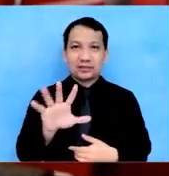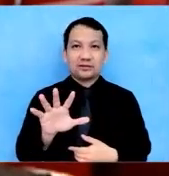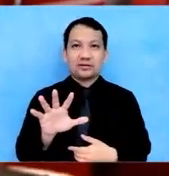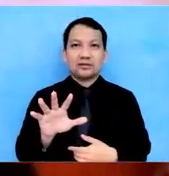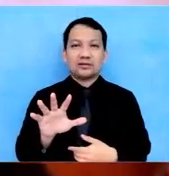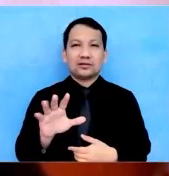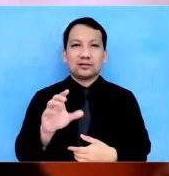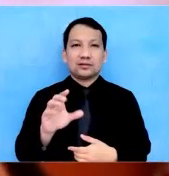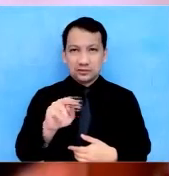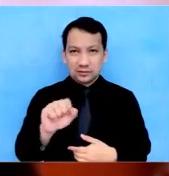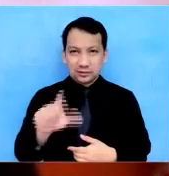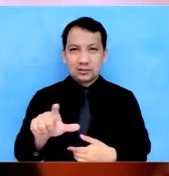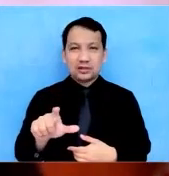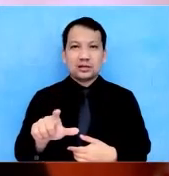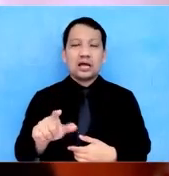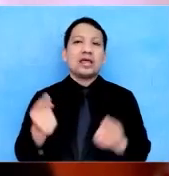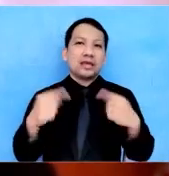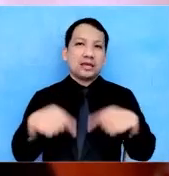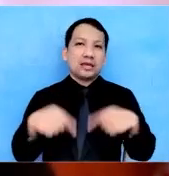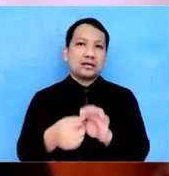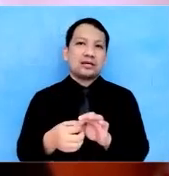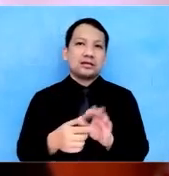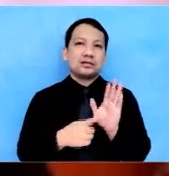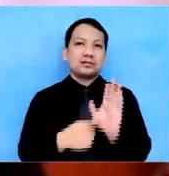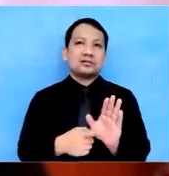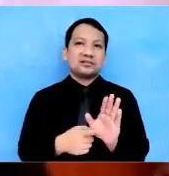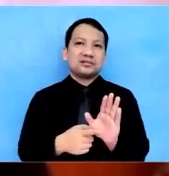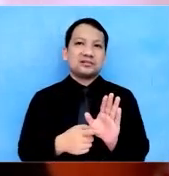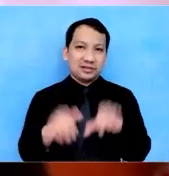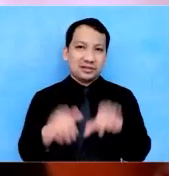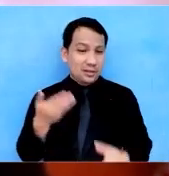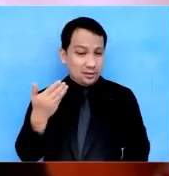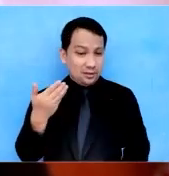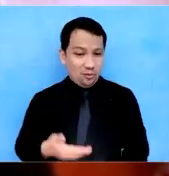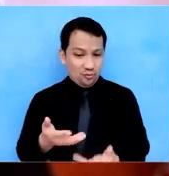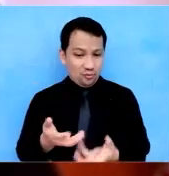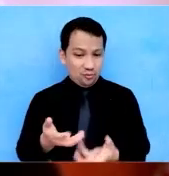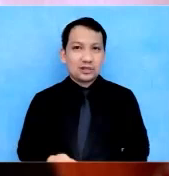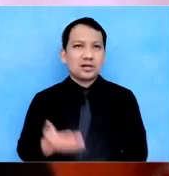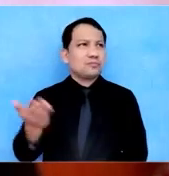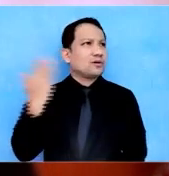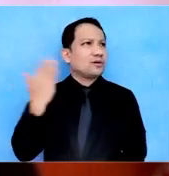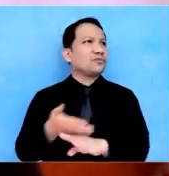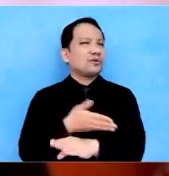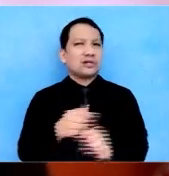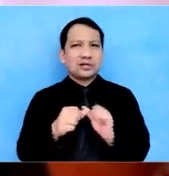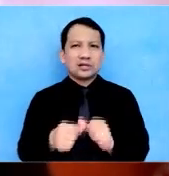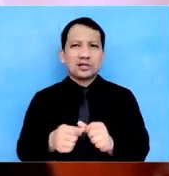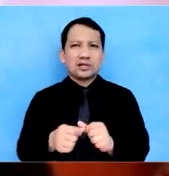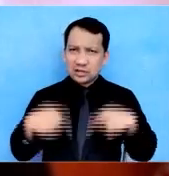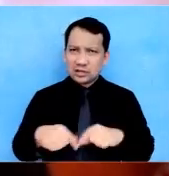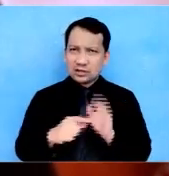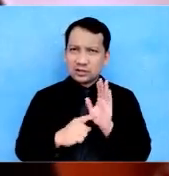ng signal, ng pagkakataon na ito talaga yung gusto ko even before na sinasabi ko, sana magkaroon ako